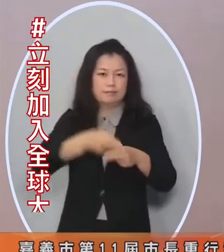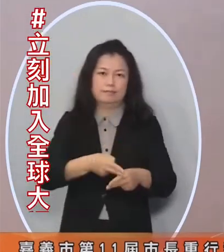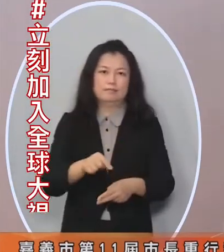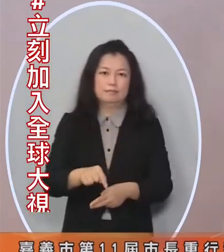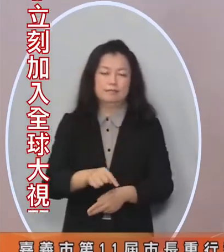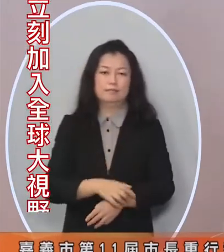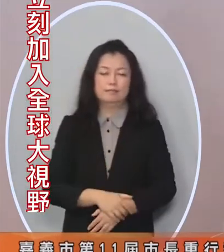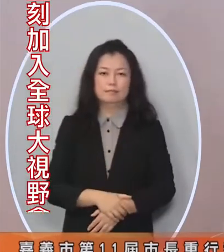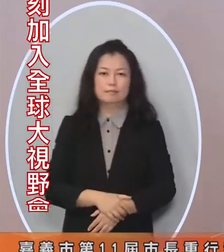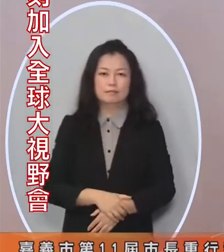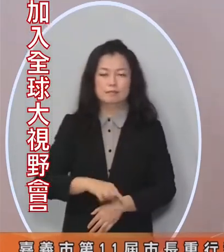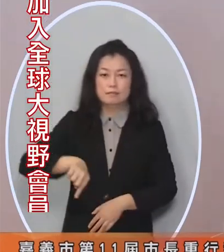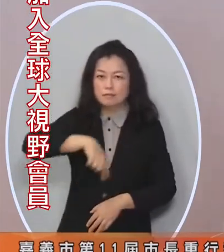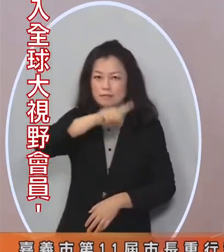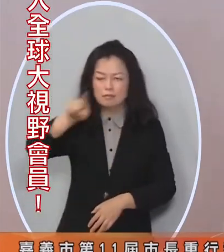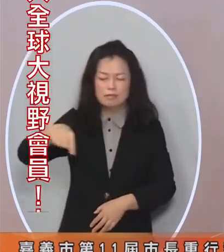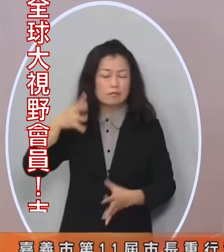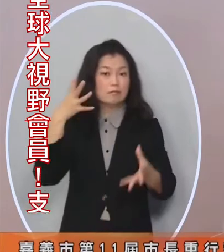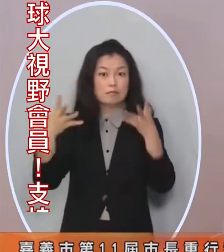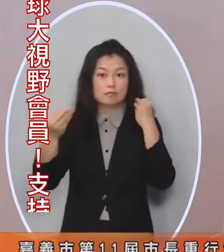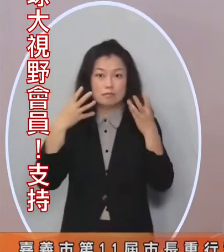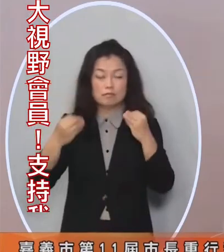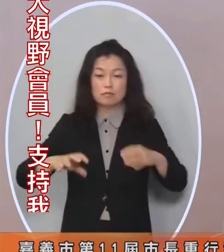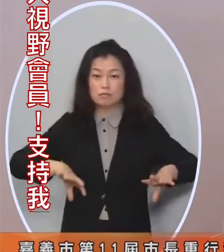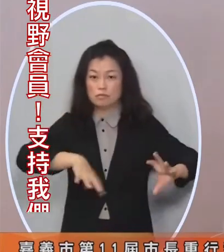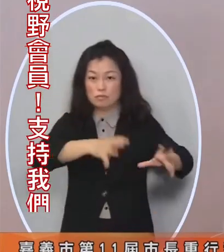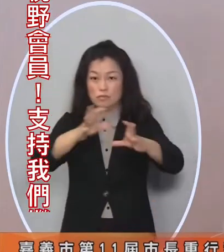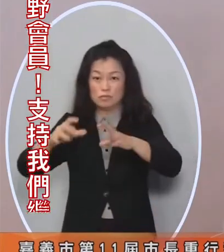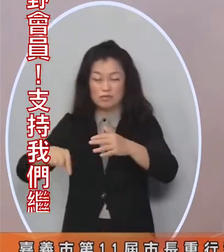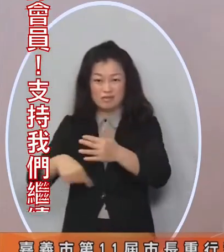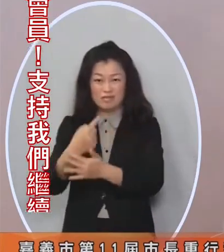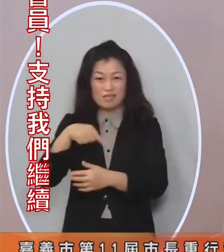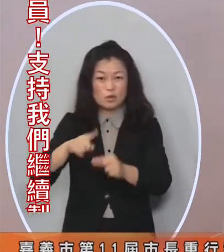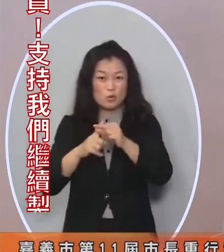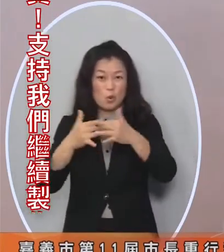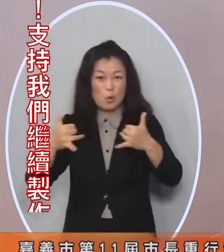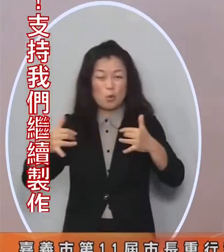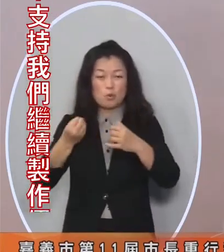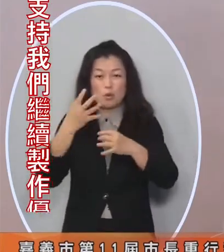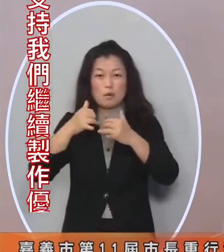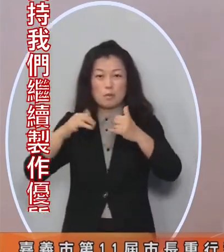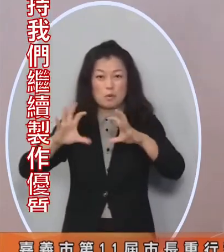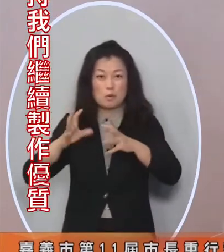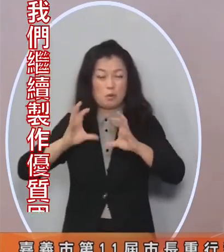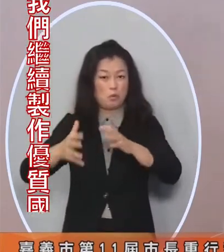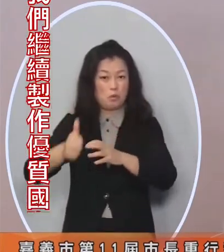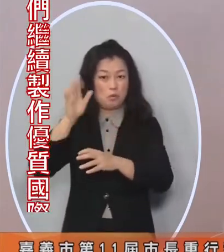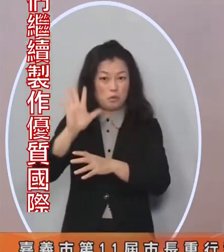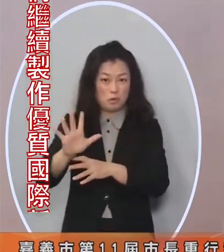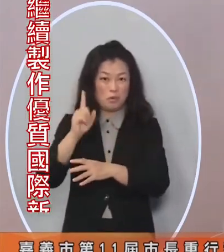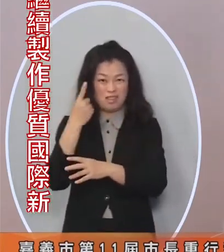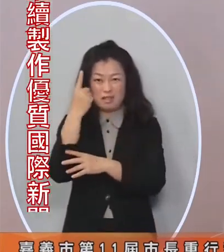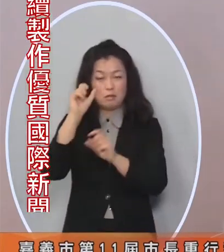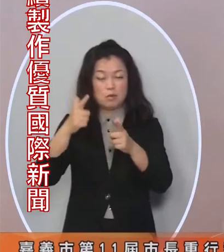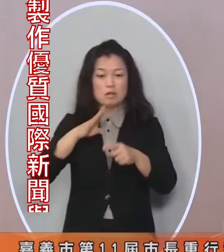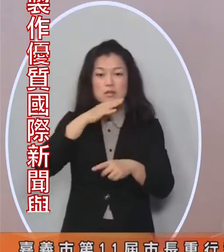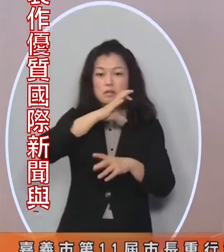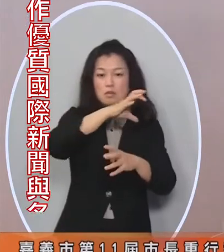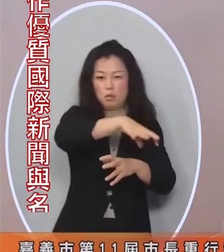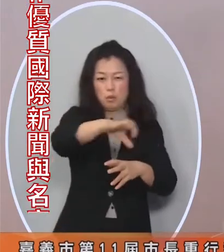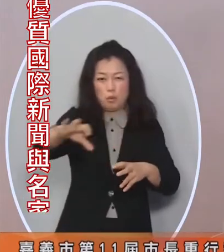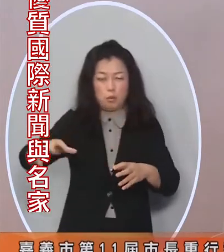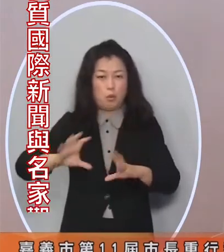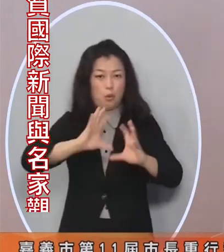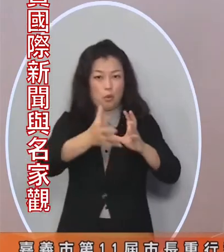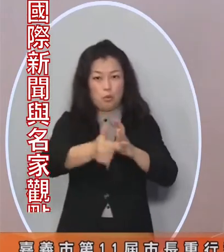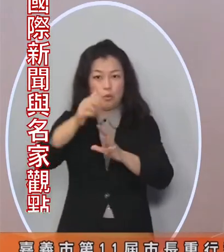位，大家都搞不清楚，全世界不是只有中华民国有总统，全世界也不是只有美国有总统，到处都有总统。我是财神国的总